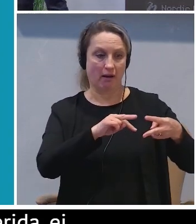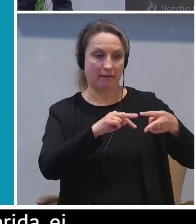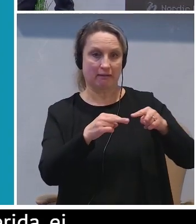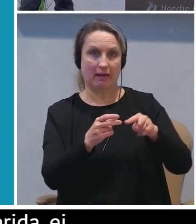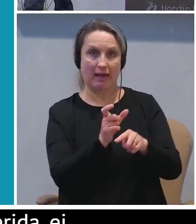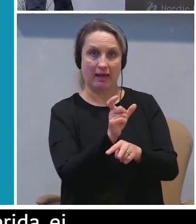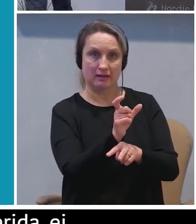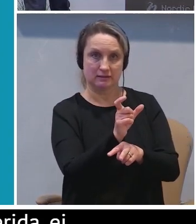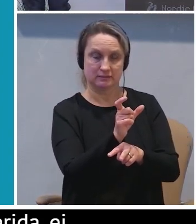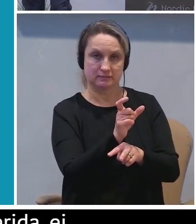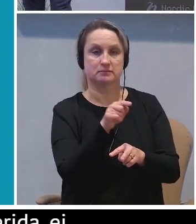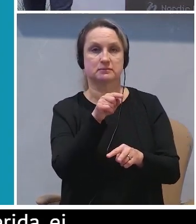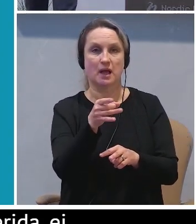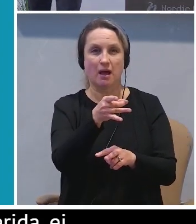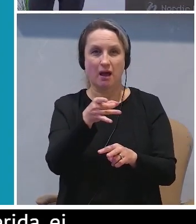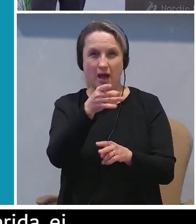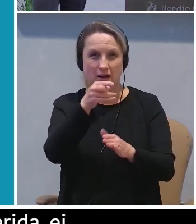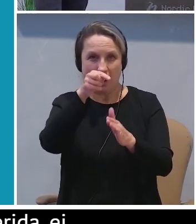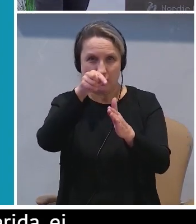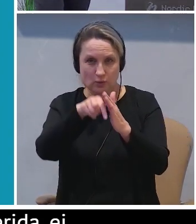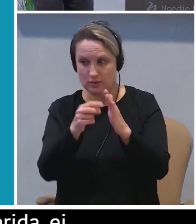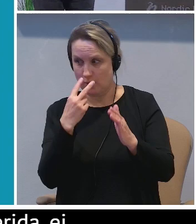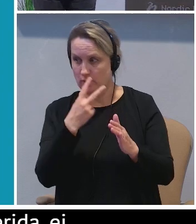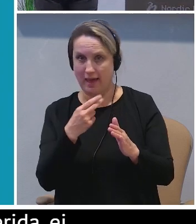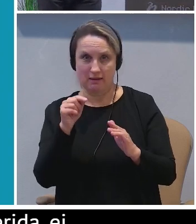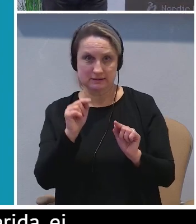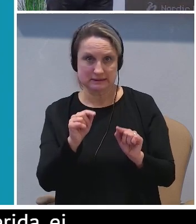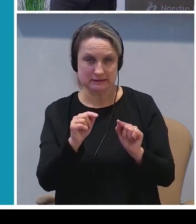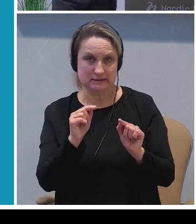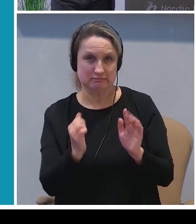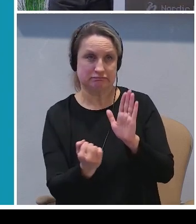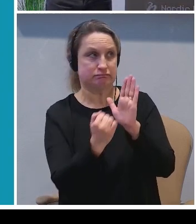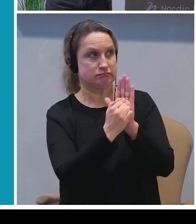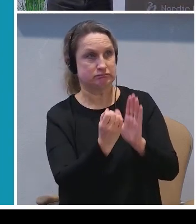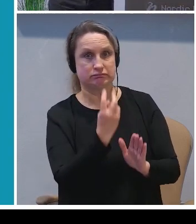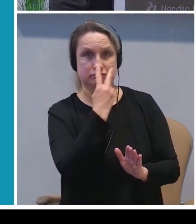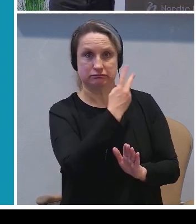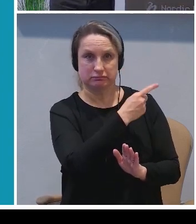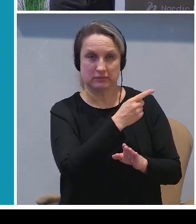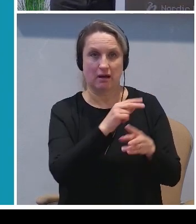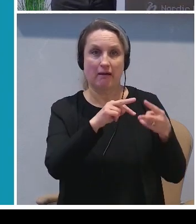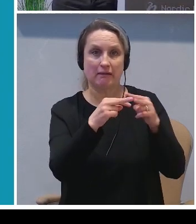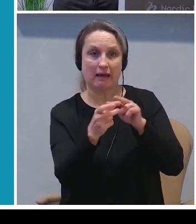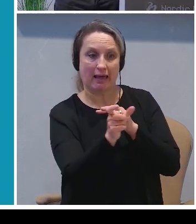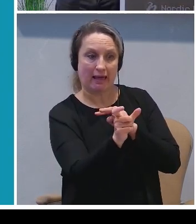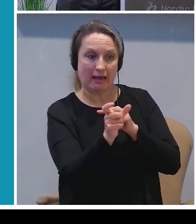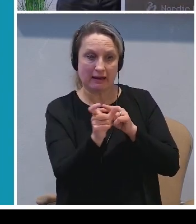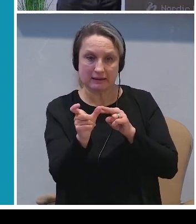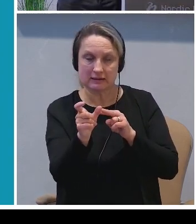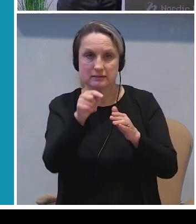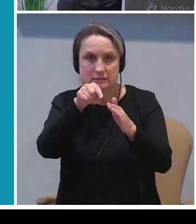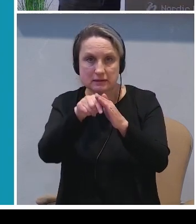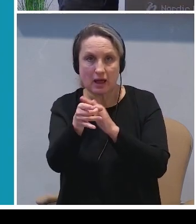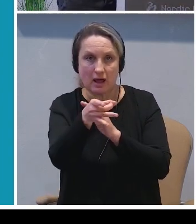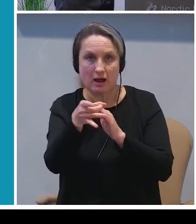sisestada see cell. rakku, So if you have a copy nagu of the siin gene näha, that is not working, we can use a võtame geeni ja viral sisestame vector selle and rakku. put that